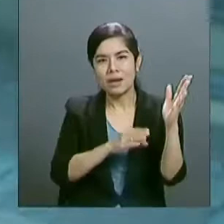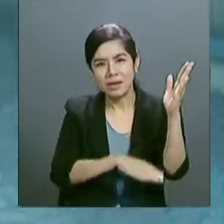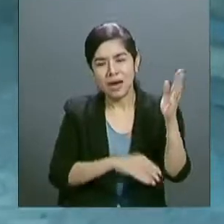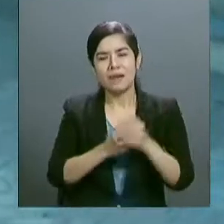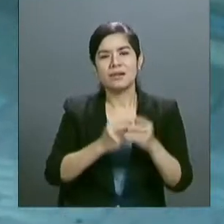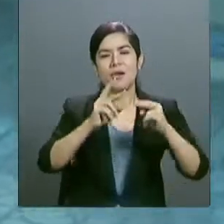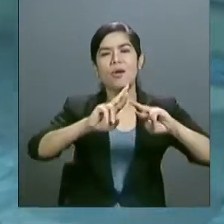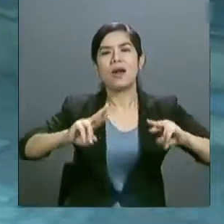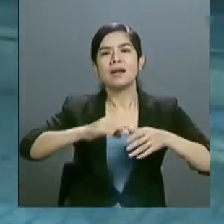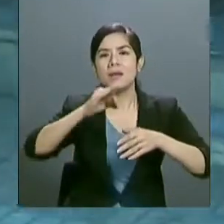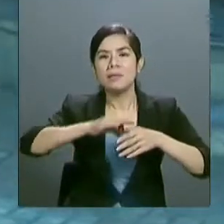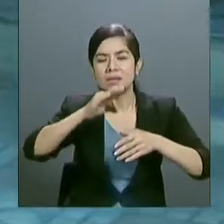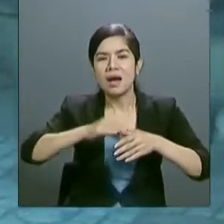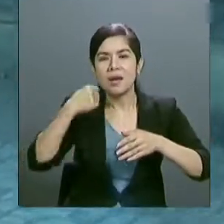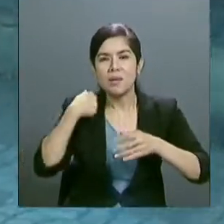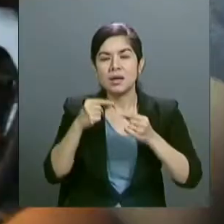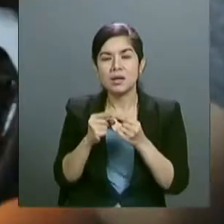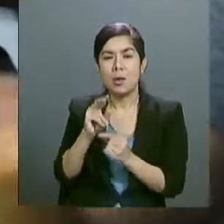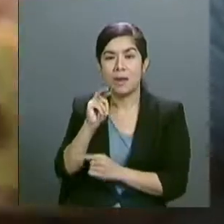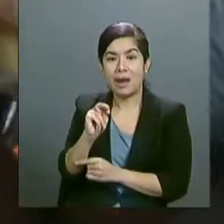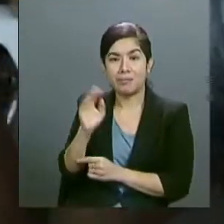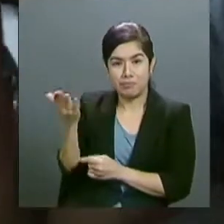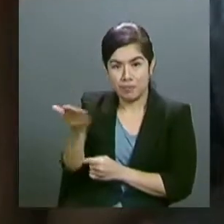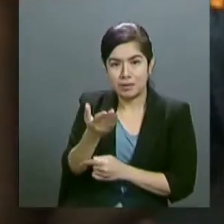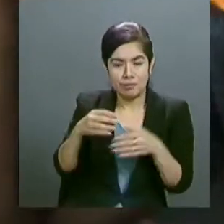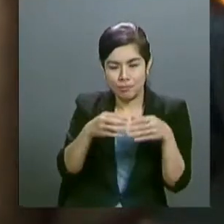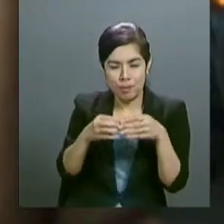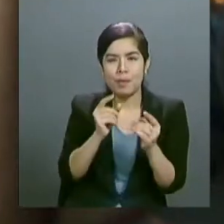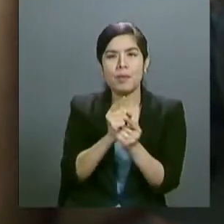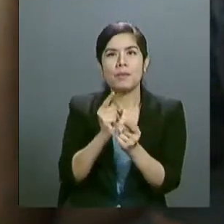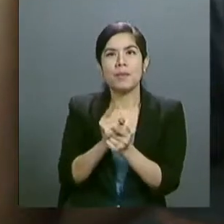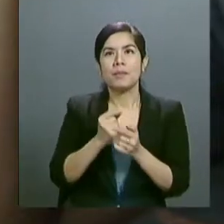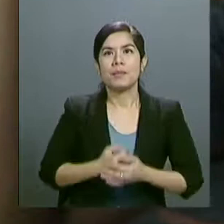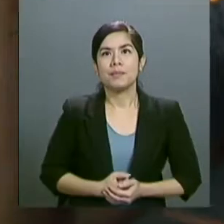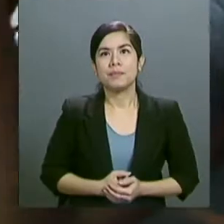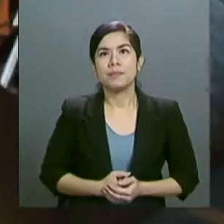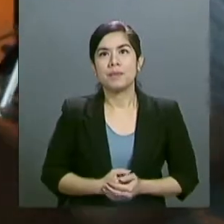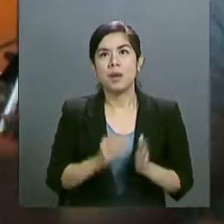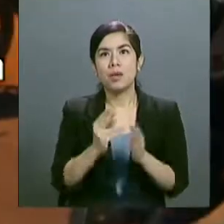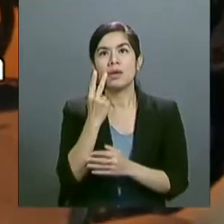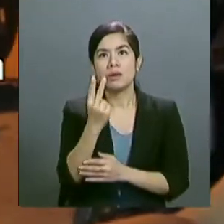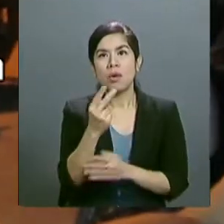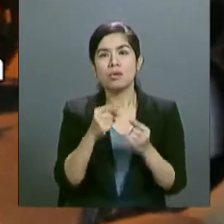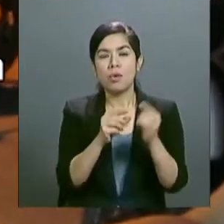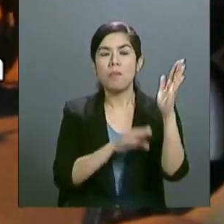ถามทุกสุขดิบอะไรอย่างนี้กันนะครับผมทั้งสองคนนี้คือมาจากภาคใต้